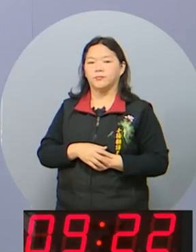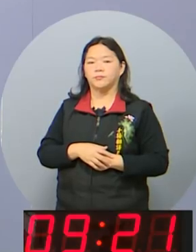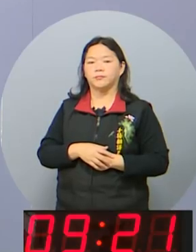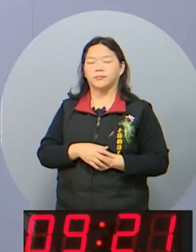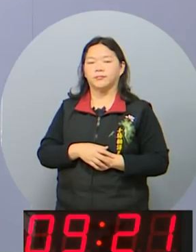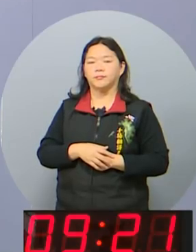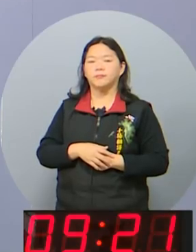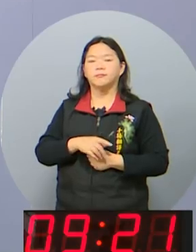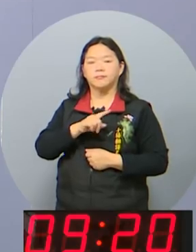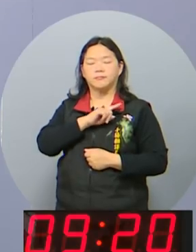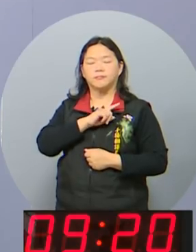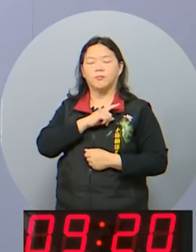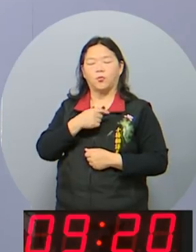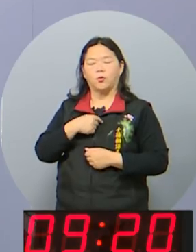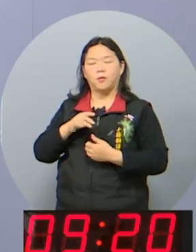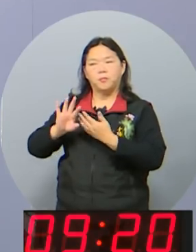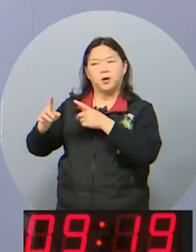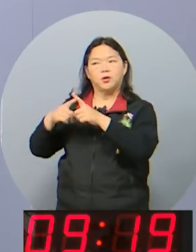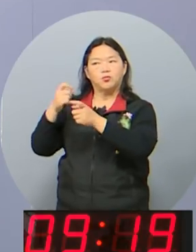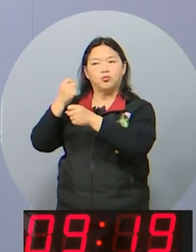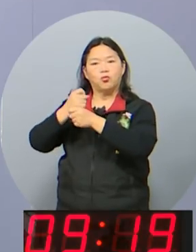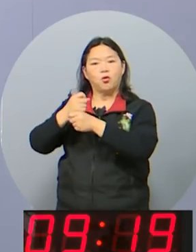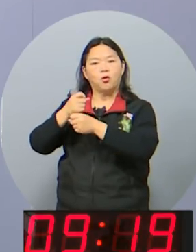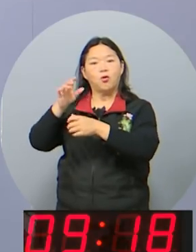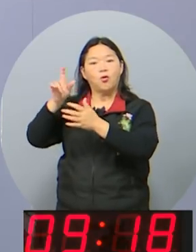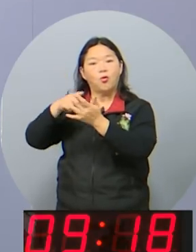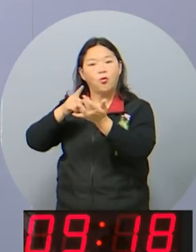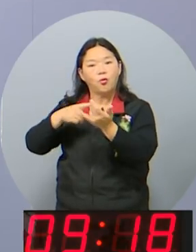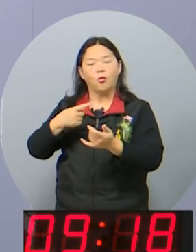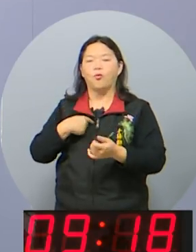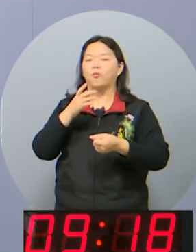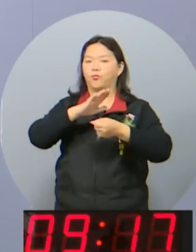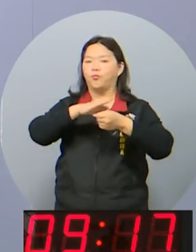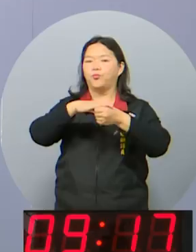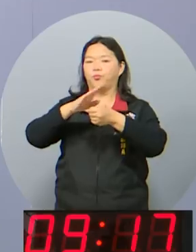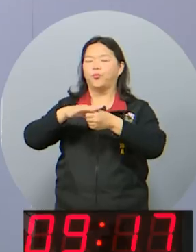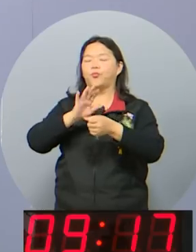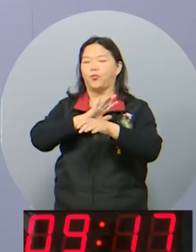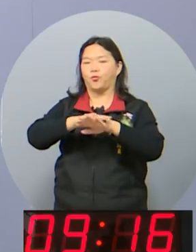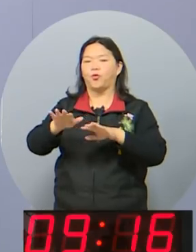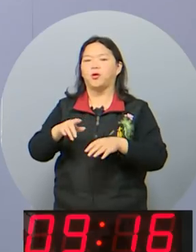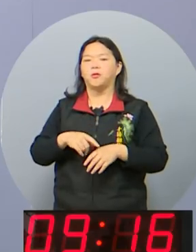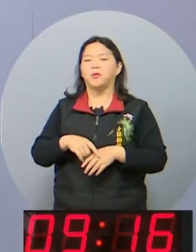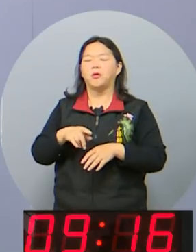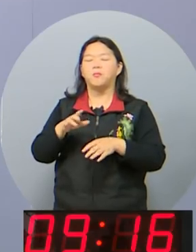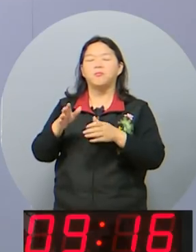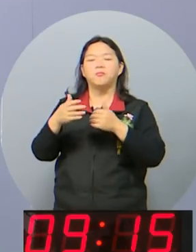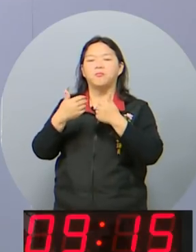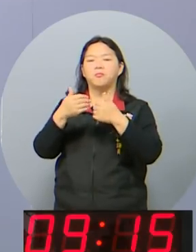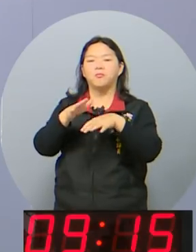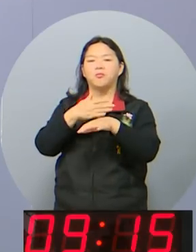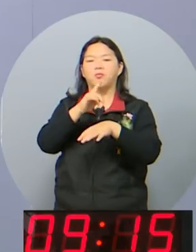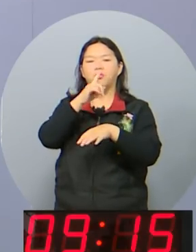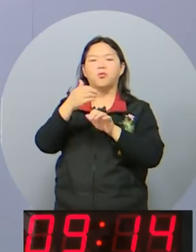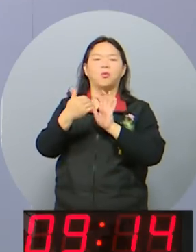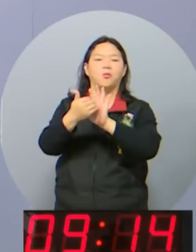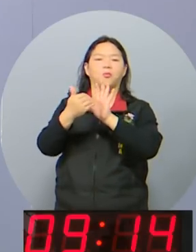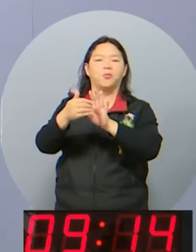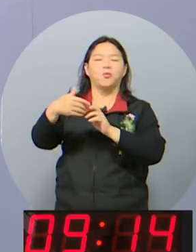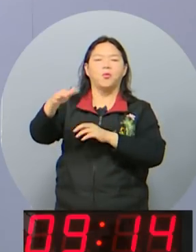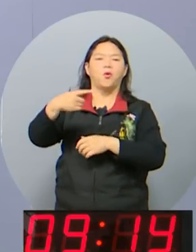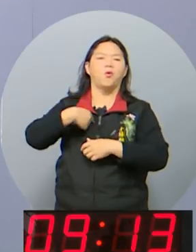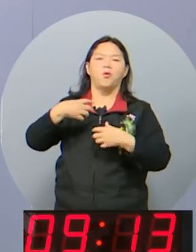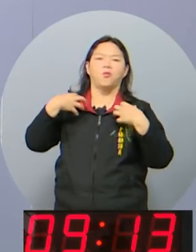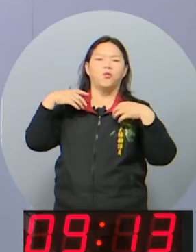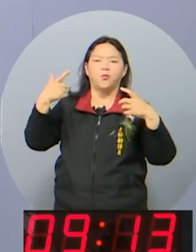我会补足其他议员没有 做到的事情。那我不会一直打高空或是提一些不是议员职